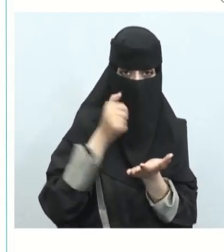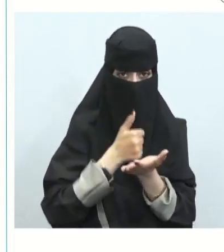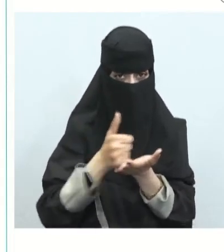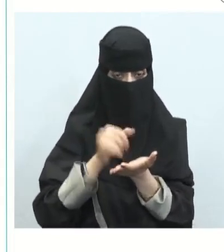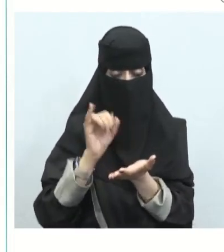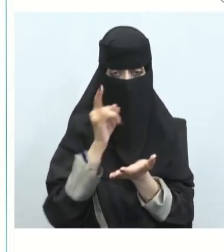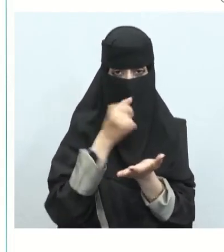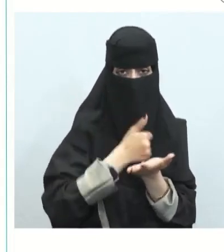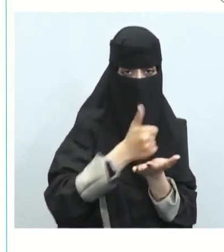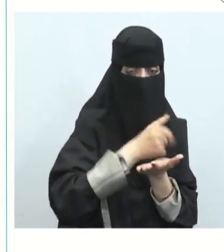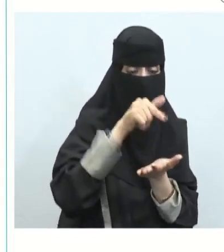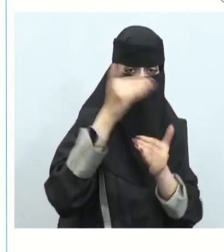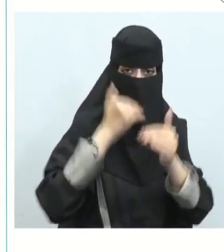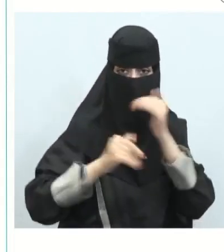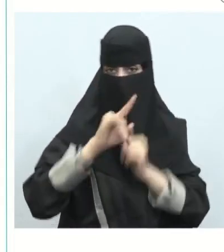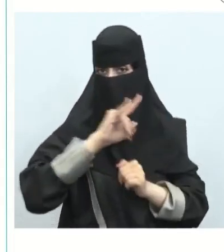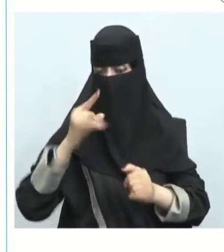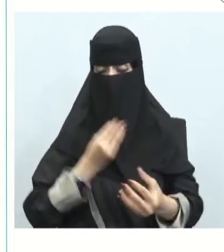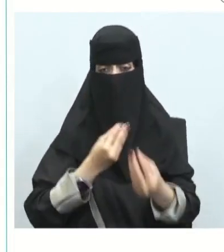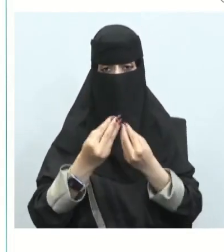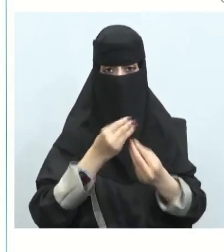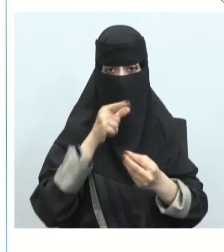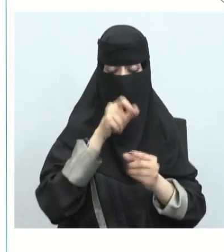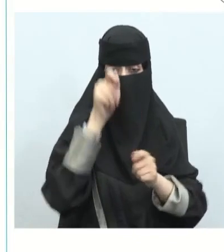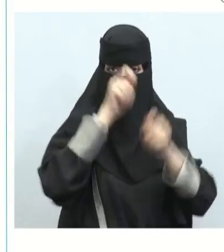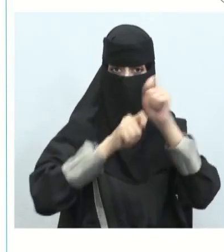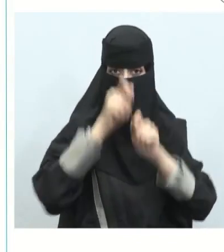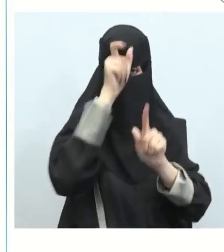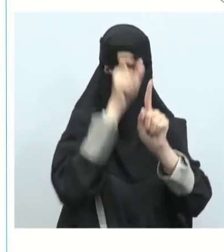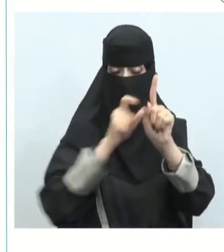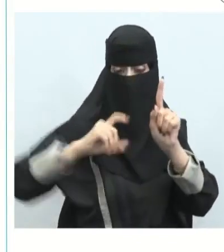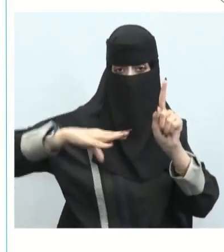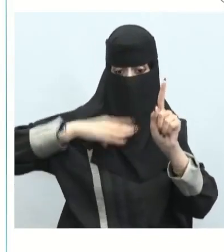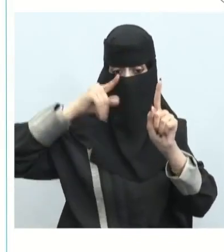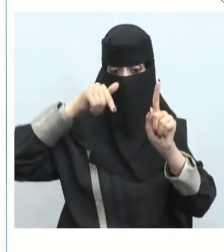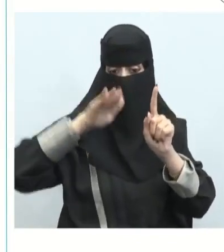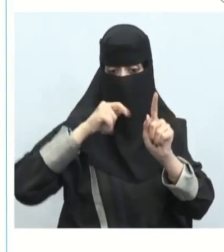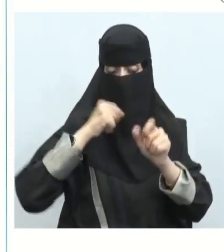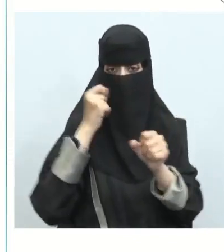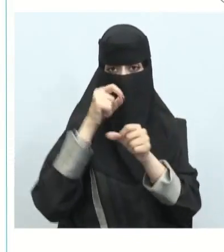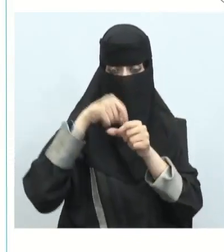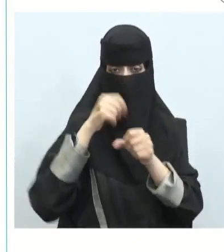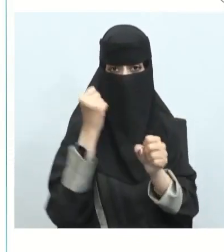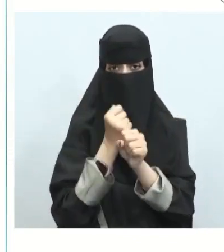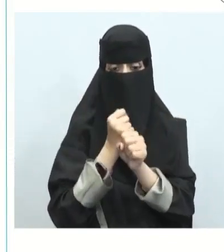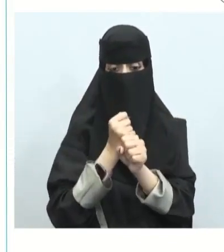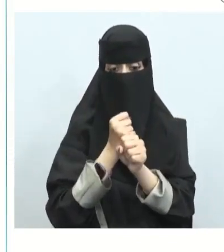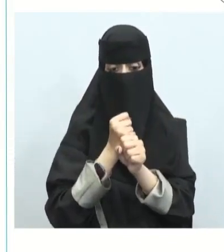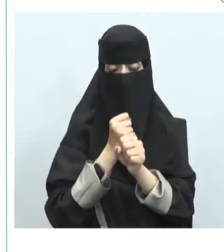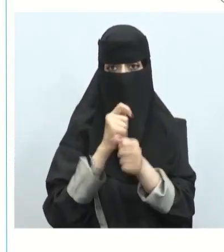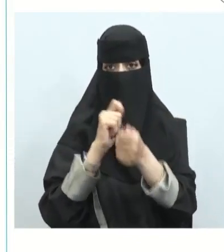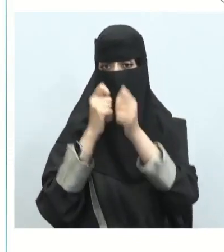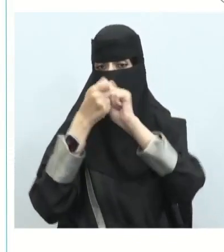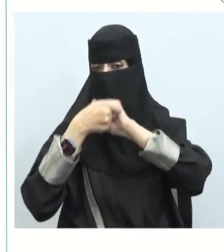يعد فعالا ليستخدم المدير في تنفيذ التغيير هنالك اساليب فعاله هنالك اساليب غير فعاله ما هو الاسلوب من هذه الاساليب